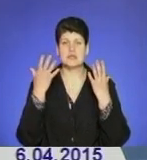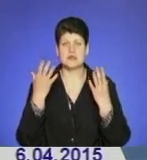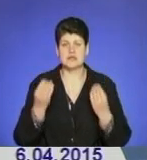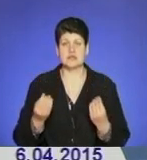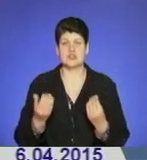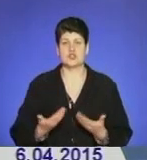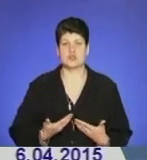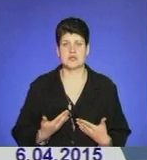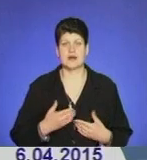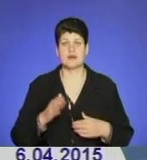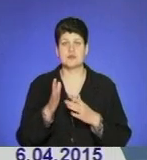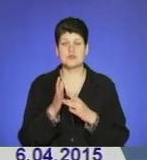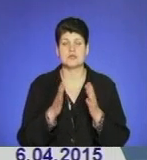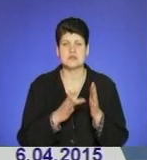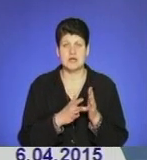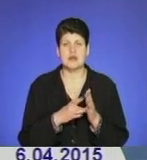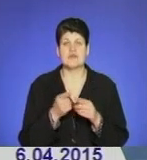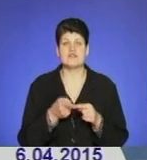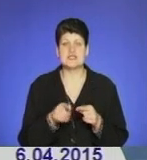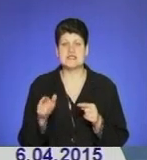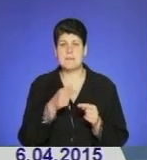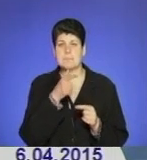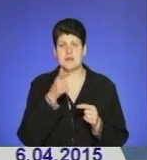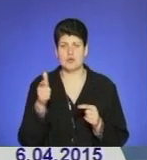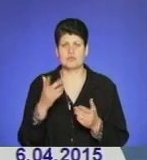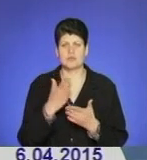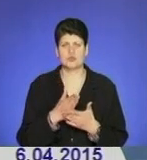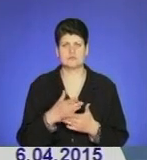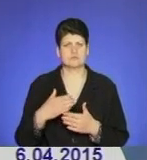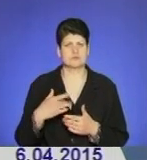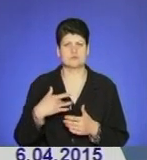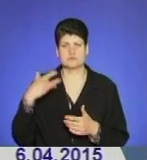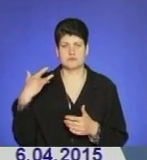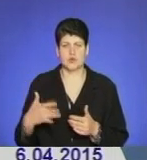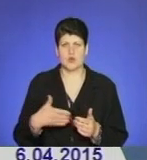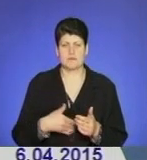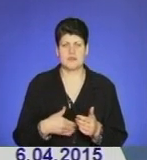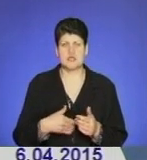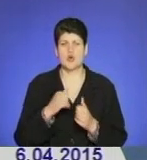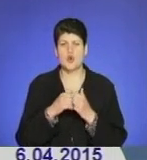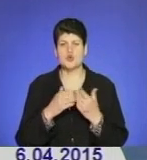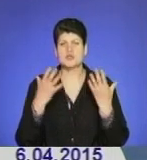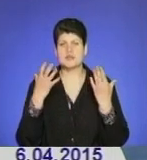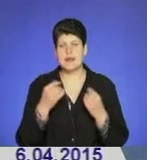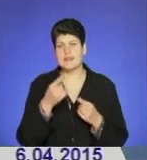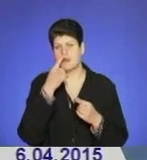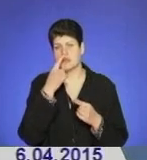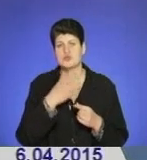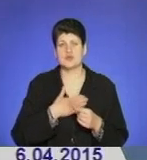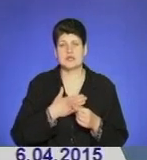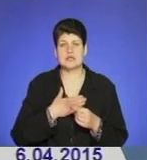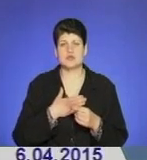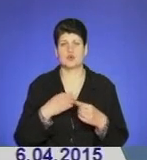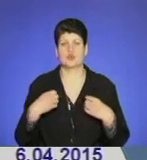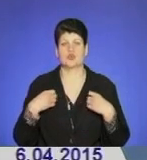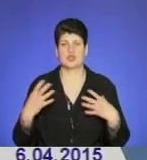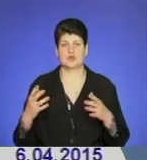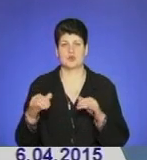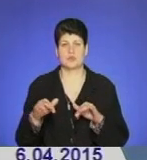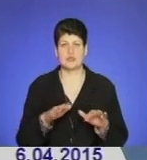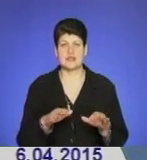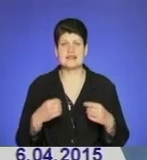Христа. У цей період християни дотримуються найсуворішого посту. Кожен день страсного тижня наближує нас до урочистої події